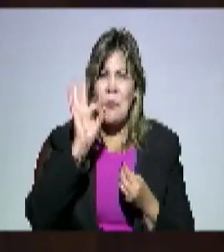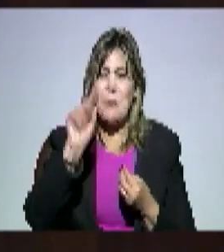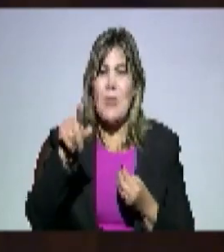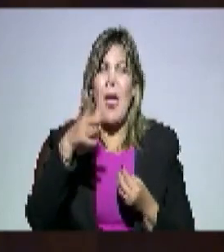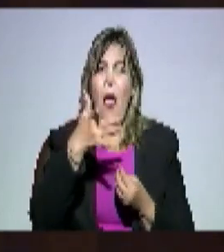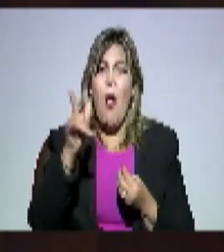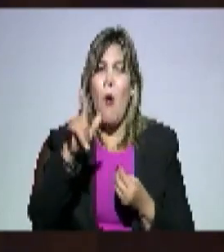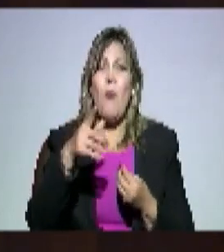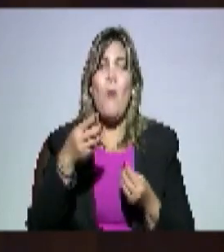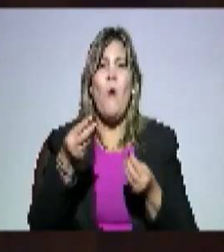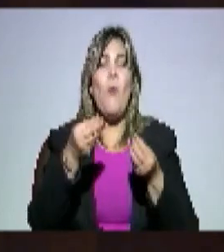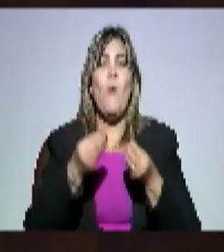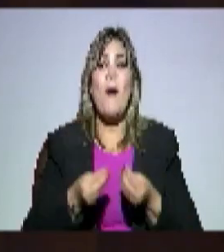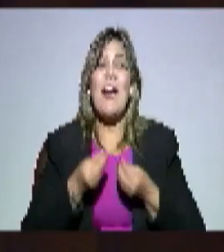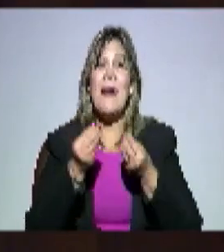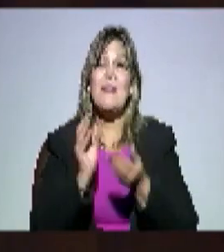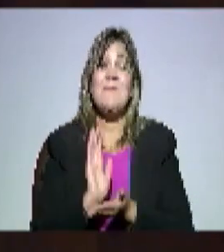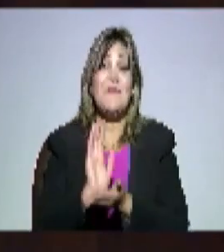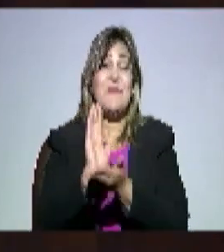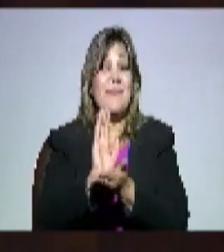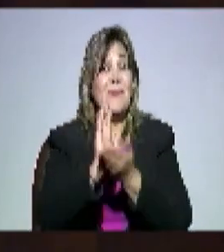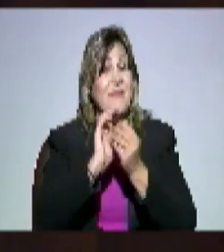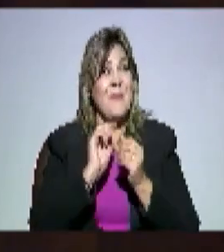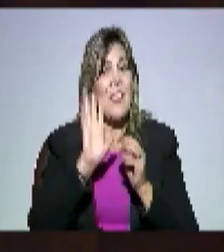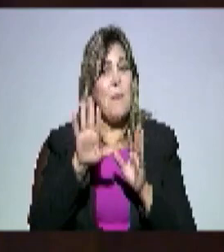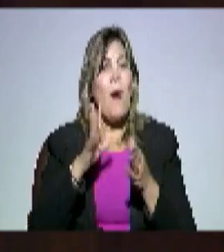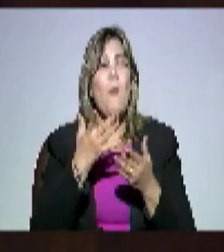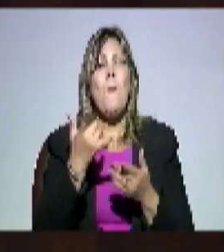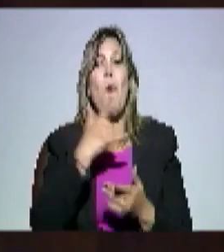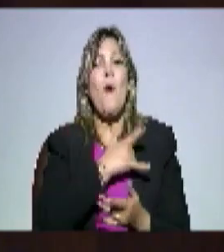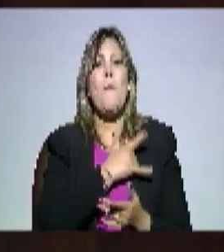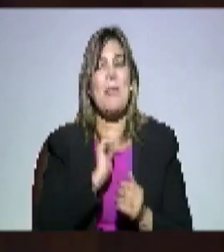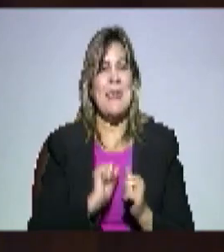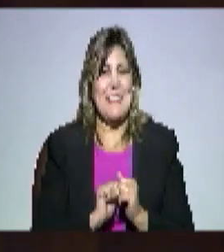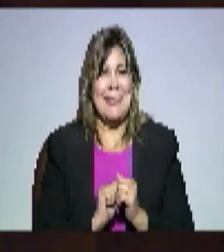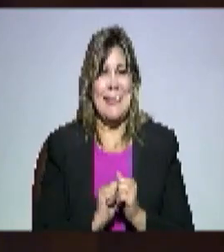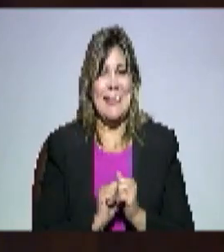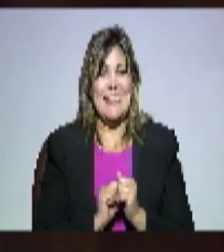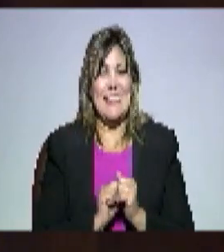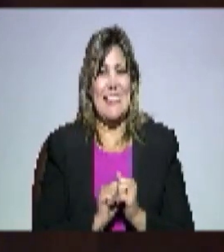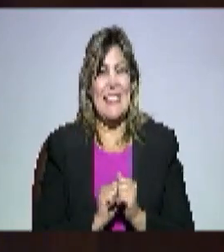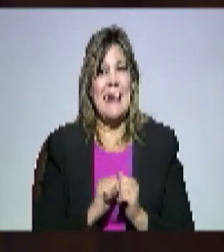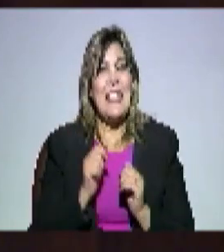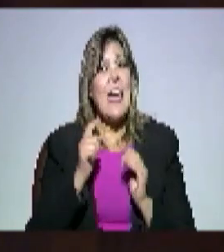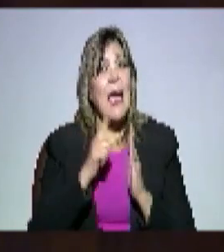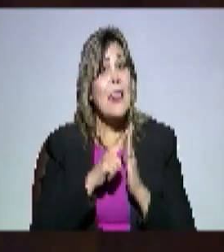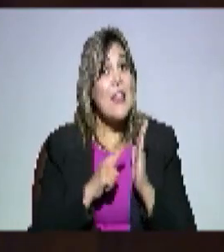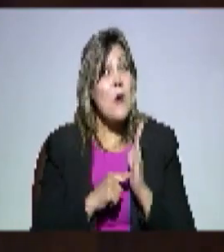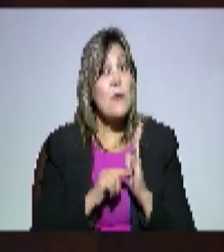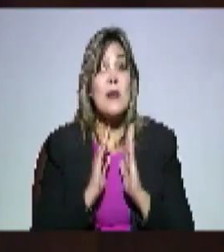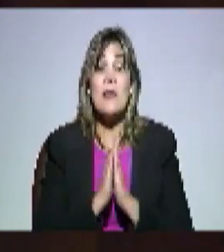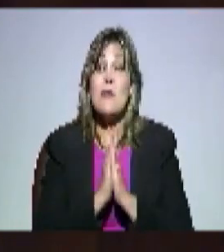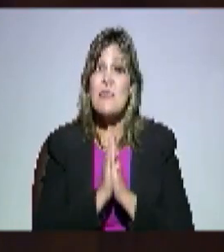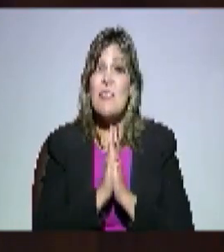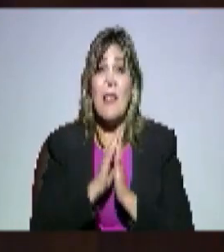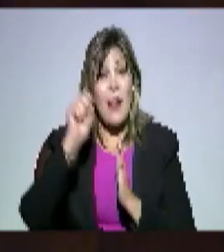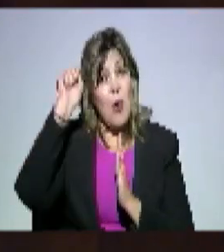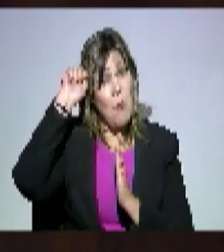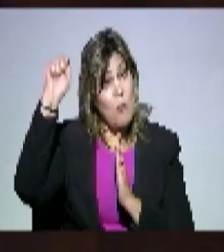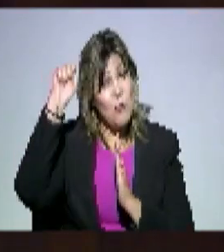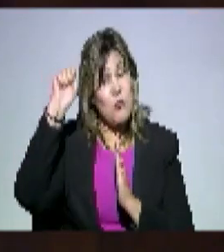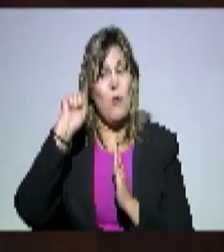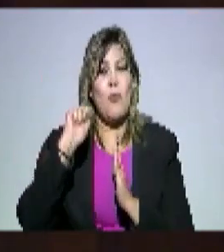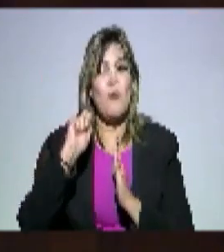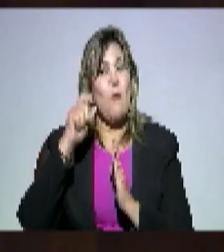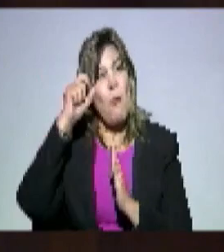وصاروا بدل من مسيئين صاروا محبين خدنا وصيه الصلاه انبا بشوي ووصيه الصلاه